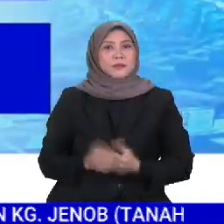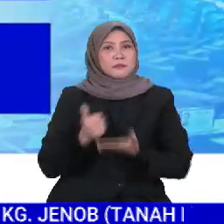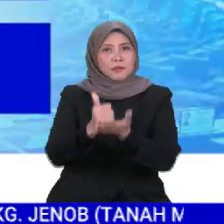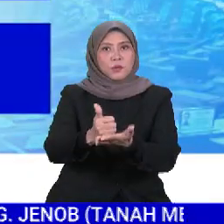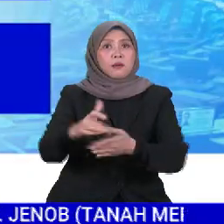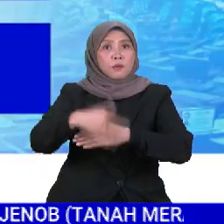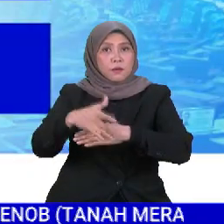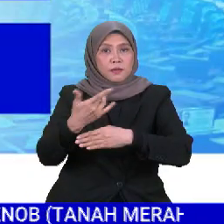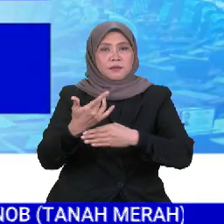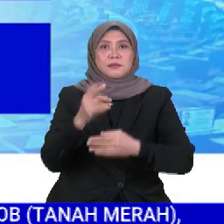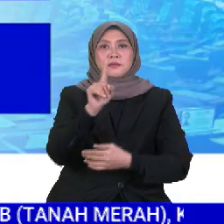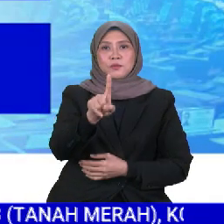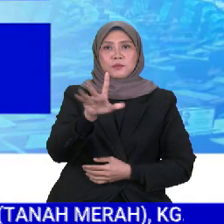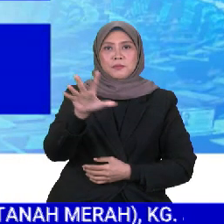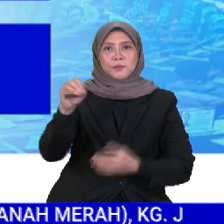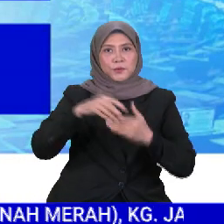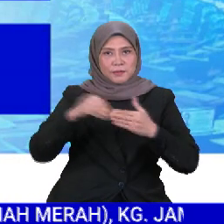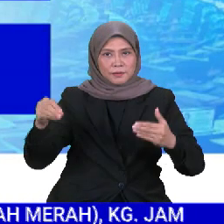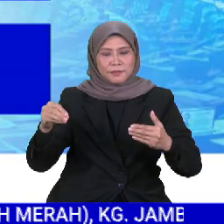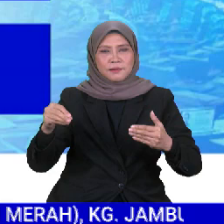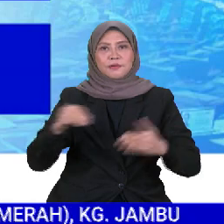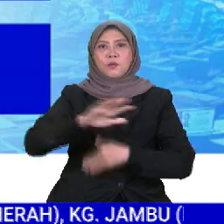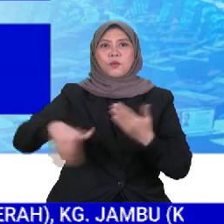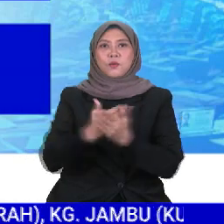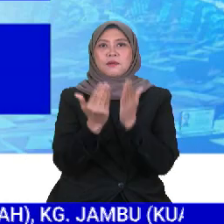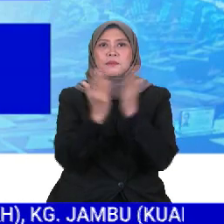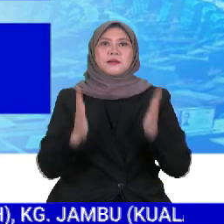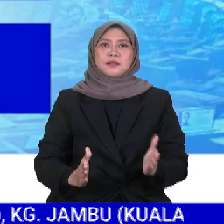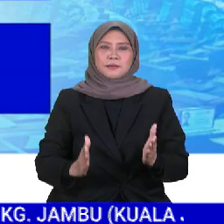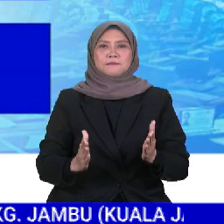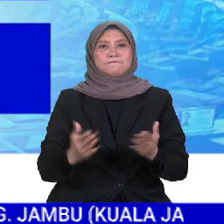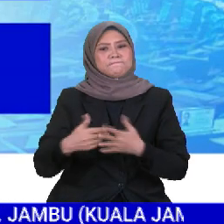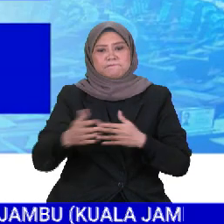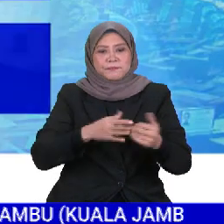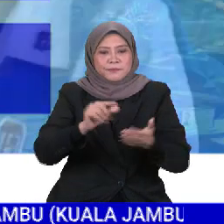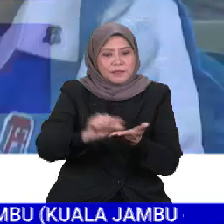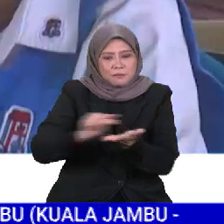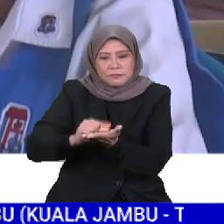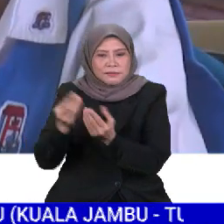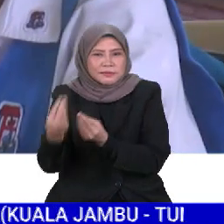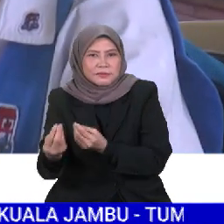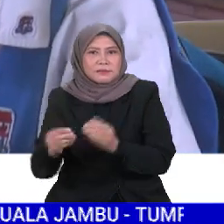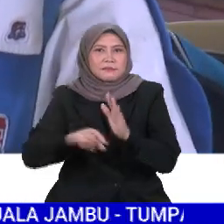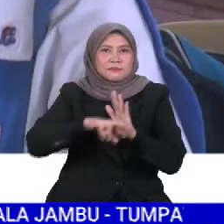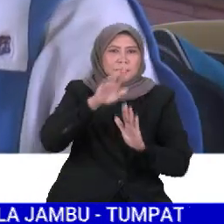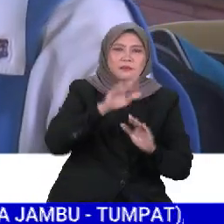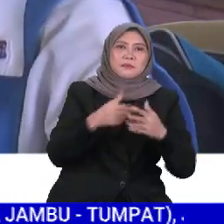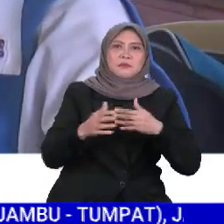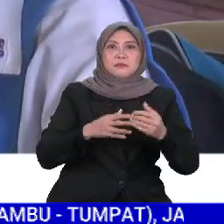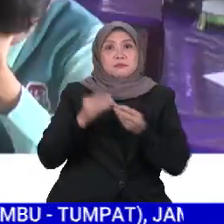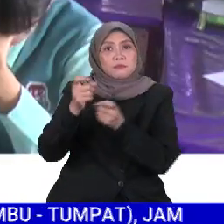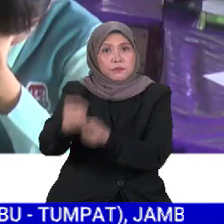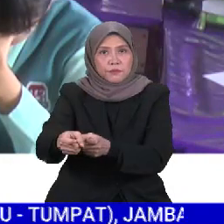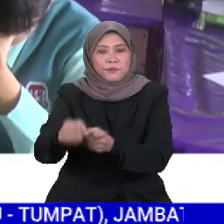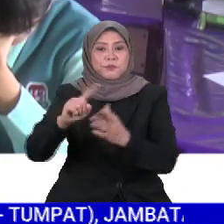awal persekolahan RM150 kepada semua murid tanpa mengira pendapatan ibu bapa, dan bantuan berkenaan akan